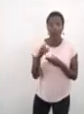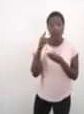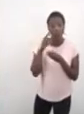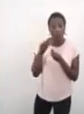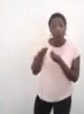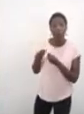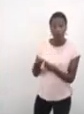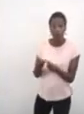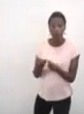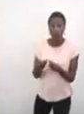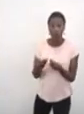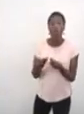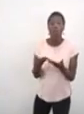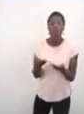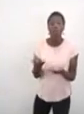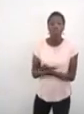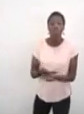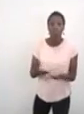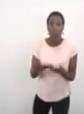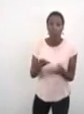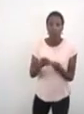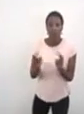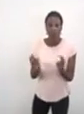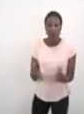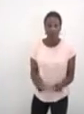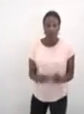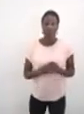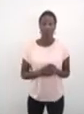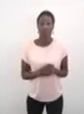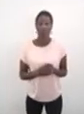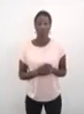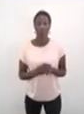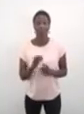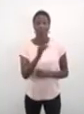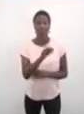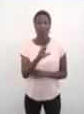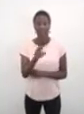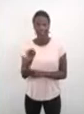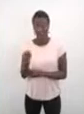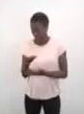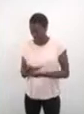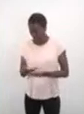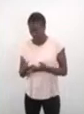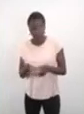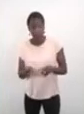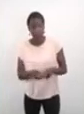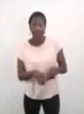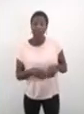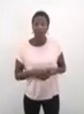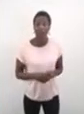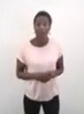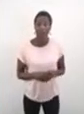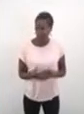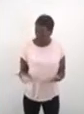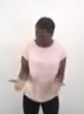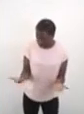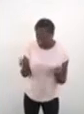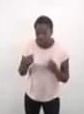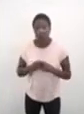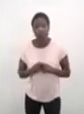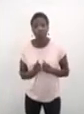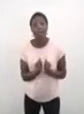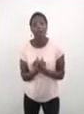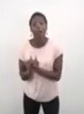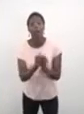ces situations-là. Il en va de même de la CRS. Allons-y, Signons ensemble, puisque ça, ce ne sont pas des